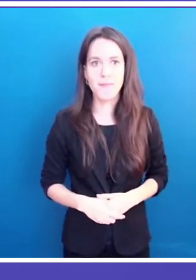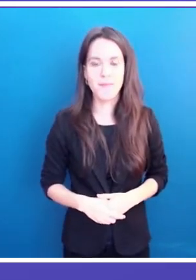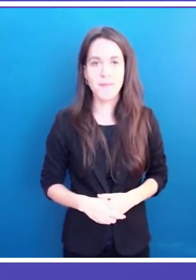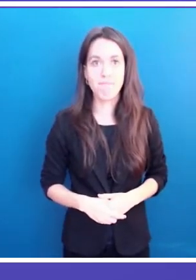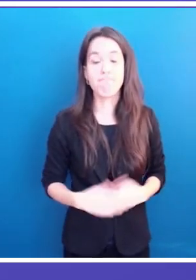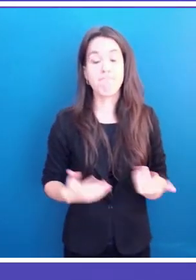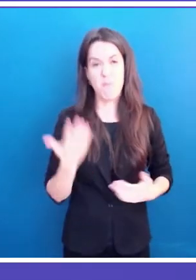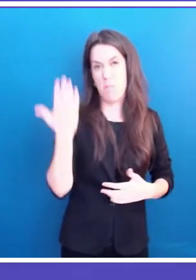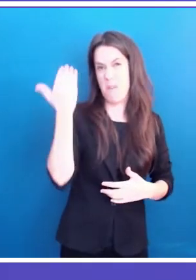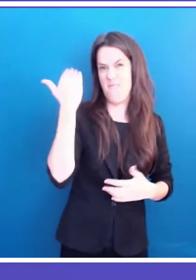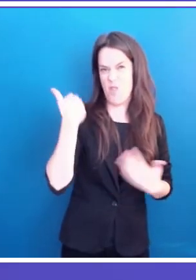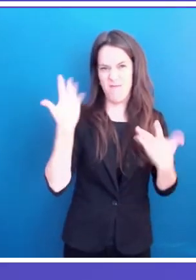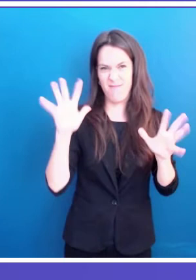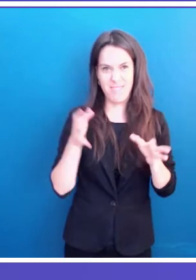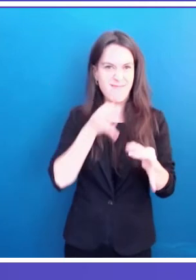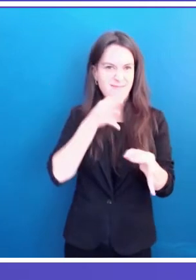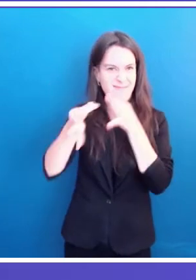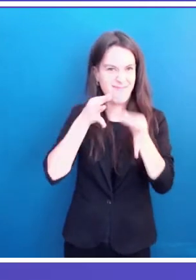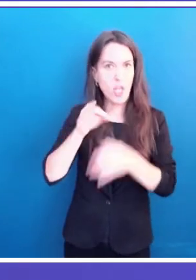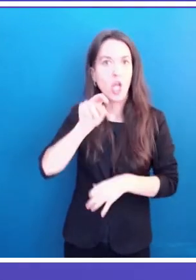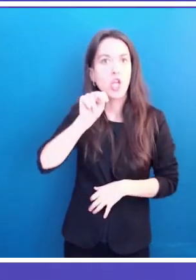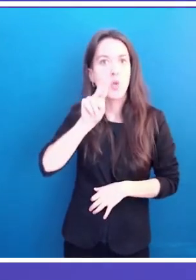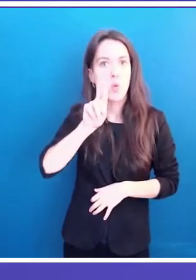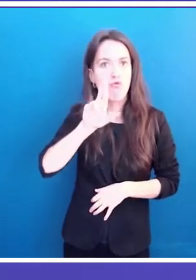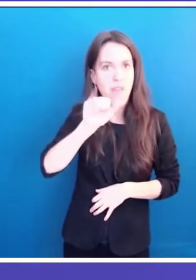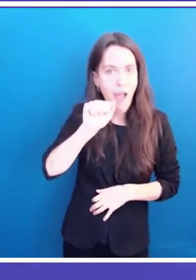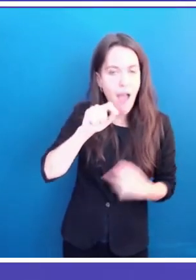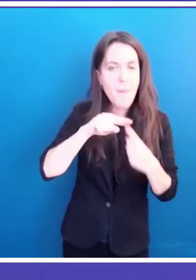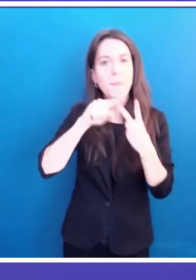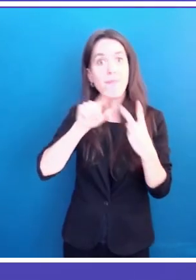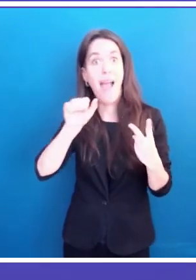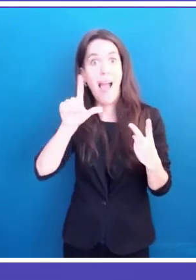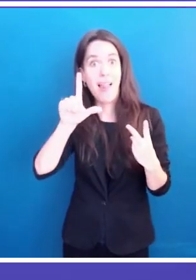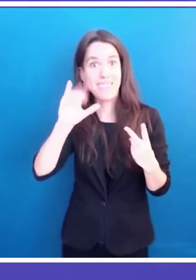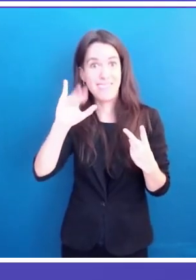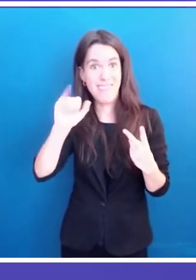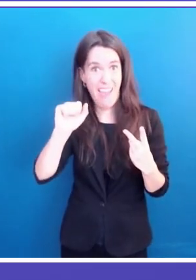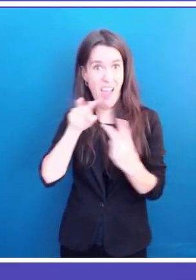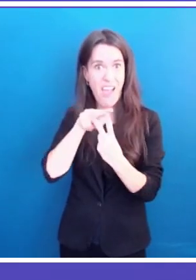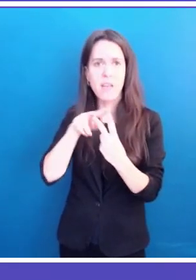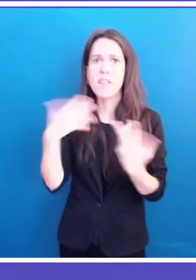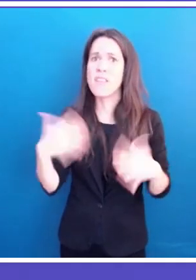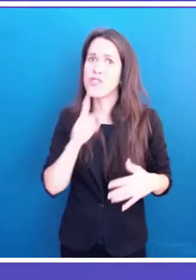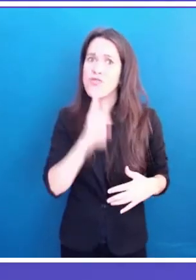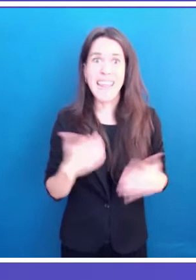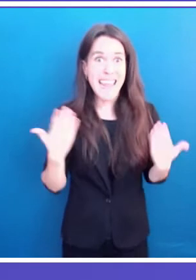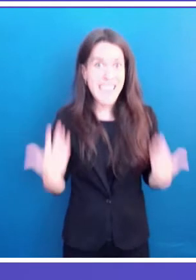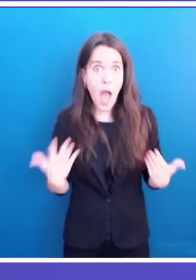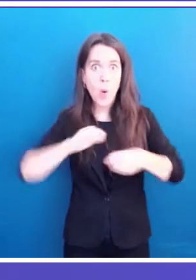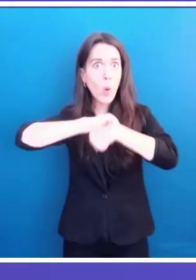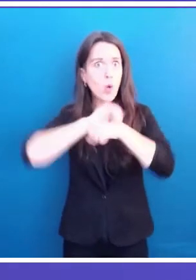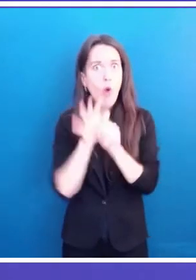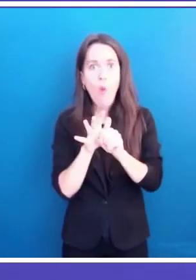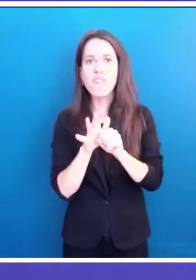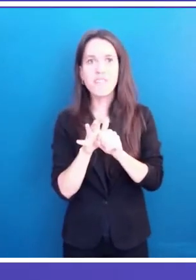ذكرت نوليا وأليسيا هي أن فكرة المرأة هي في الخط الأول، لأنها من تعمل كمن